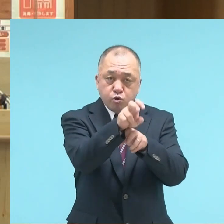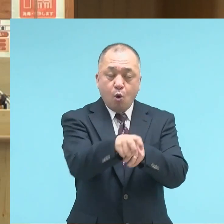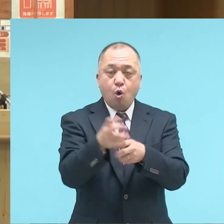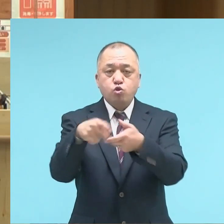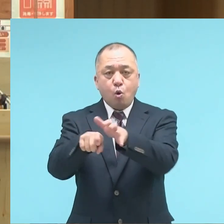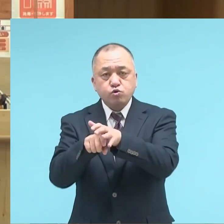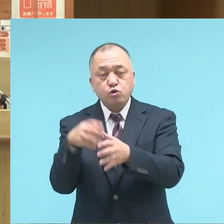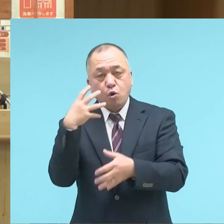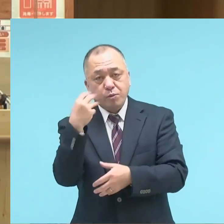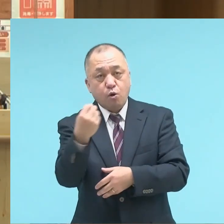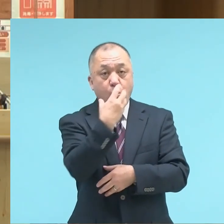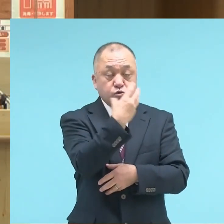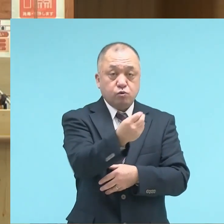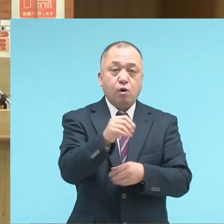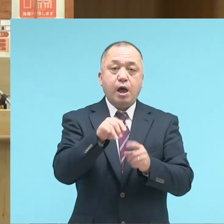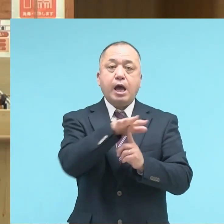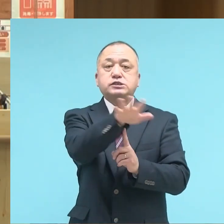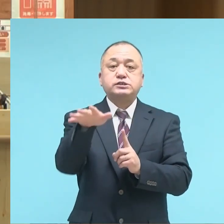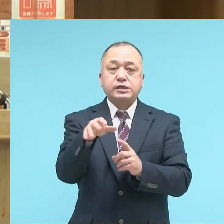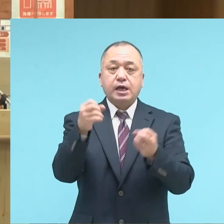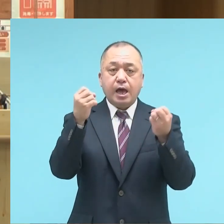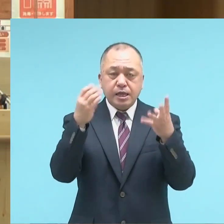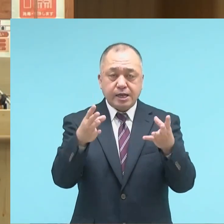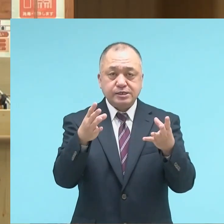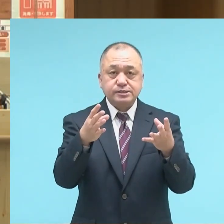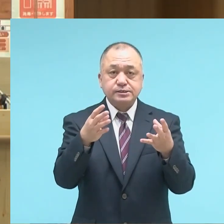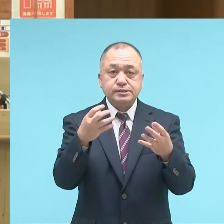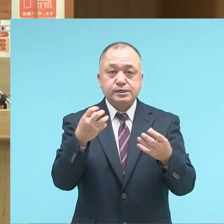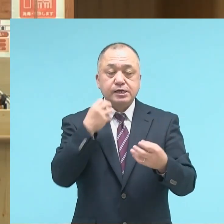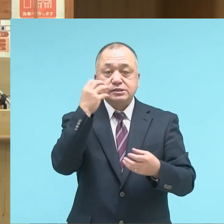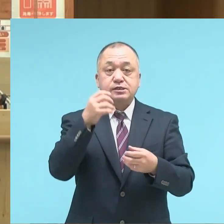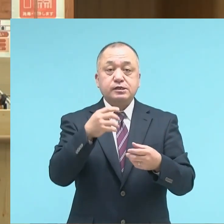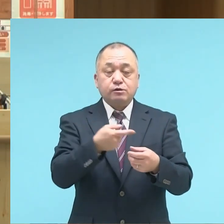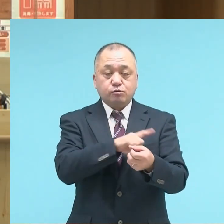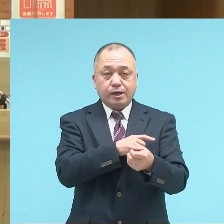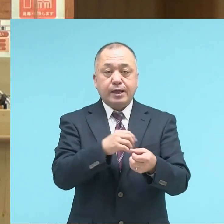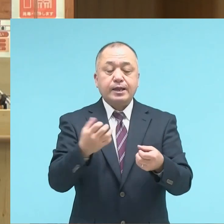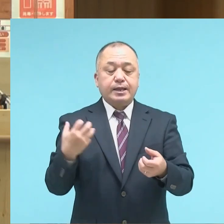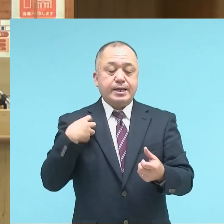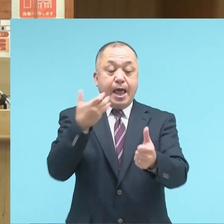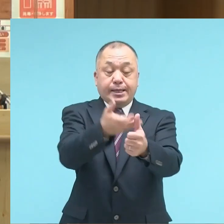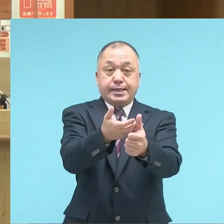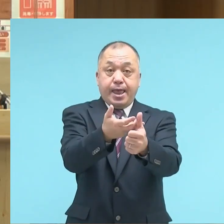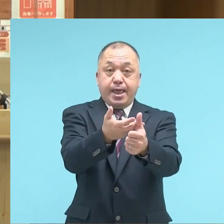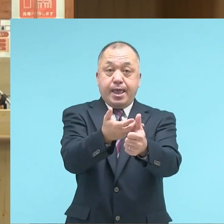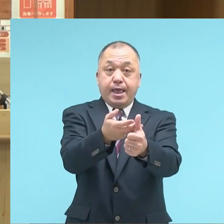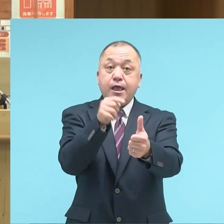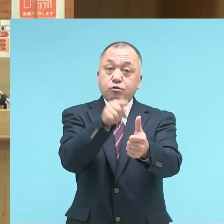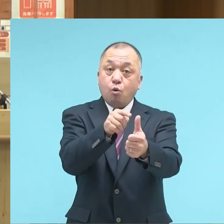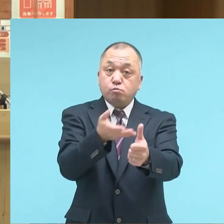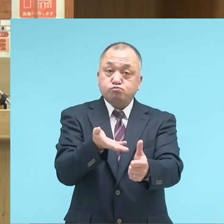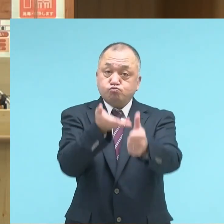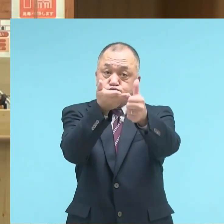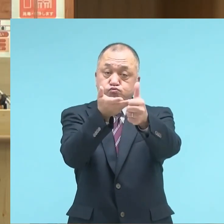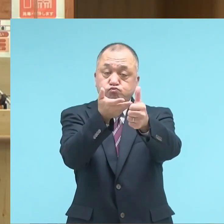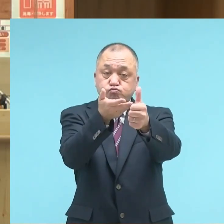して、新たな関心層を掘り起こして、担い手の育成確保、これに積極的に取り組んでいきたいというふうに考え